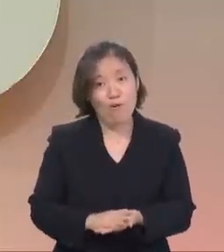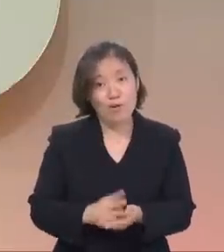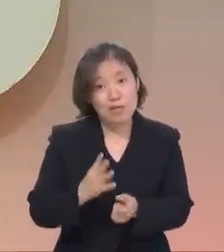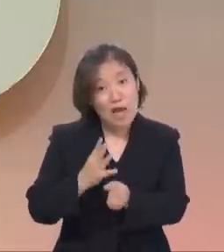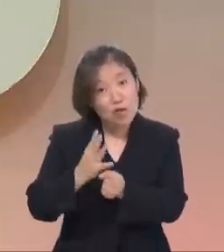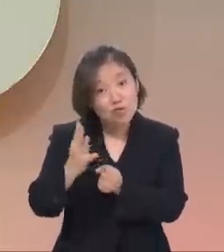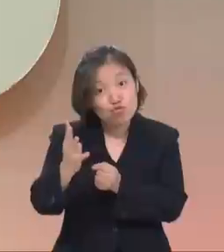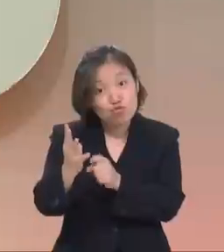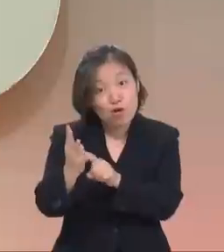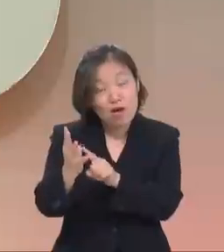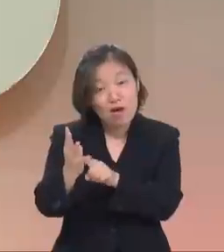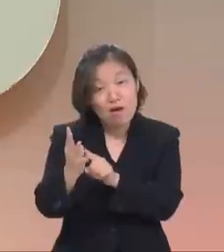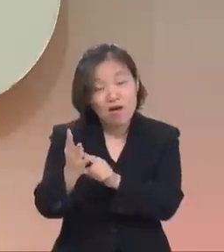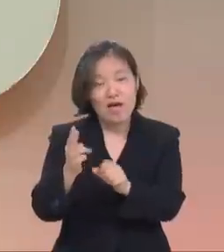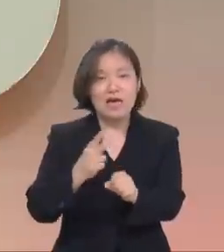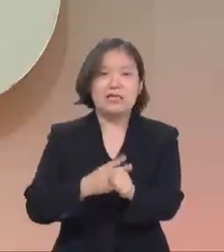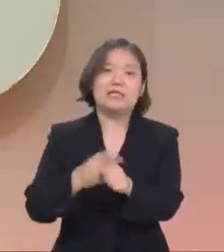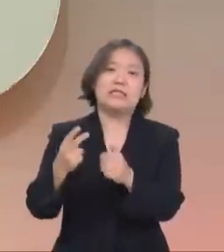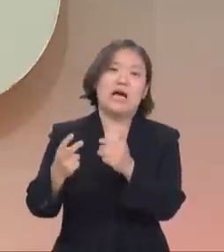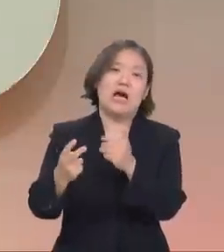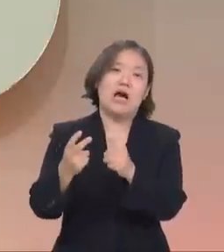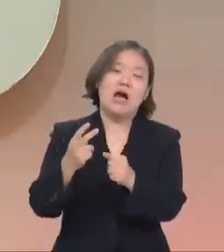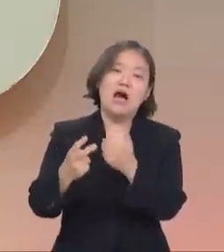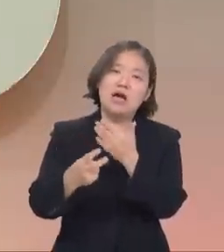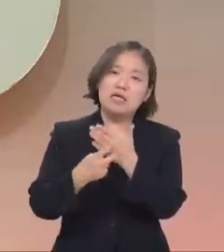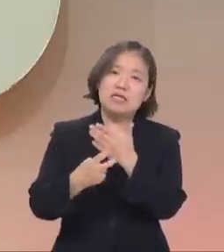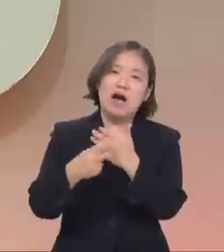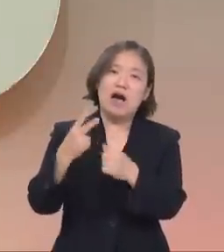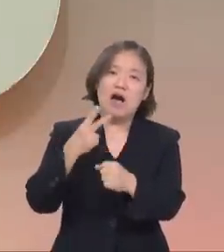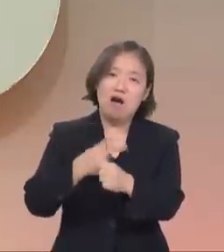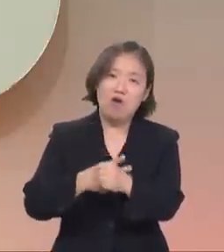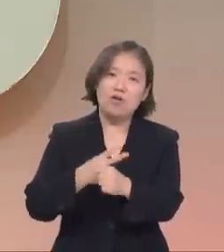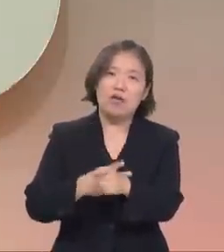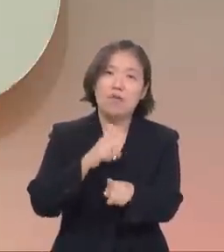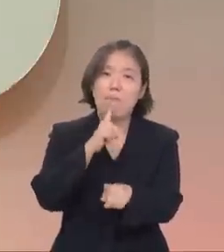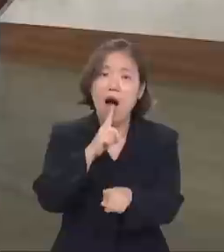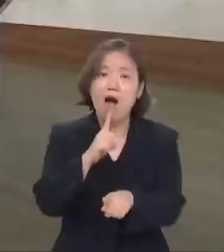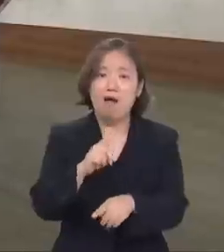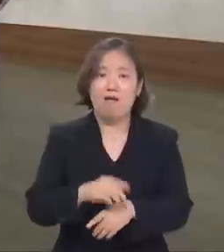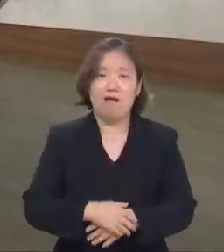4년 후에 의사 선생님이 이렇게 말씀하셨다고 합니다